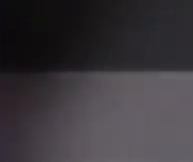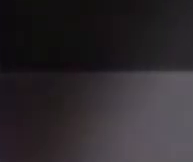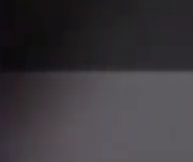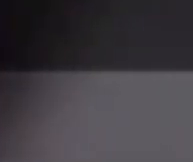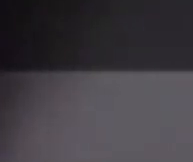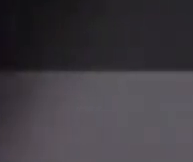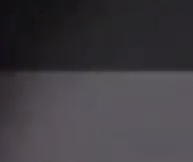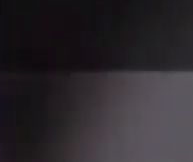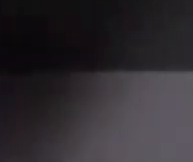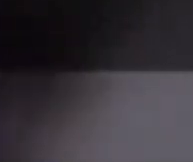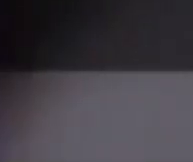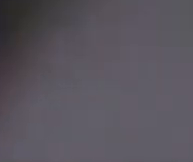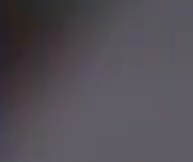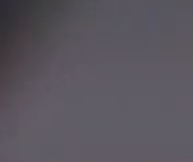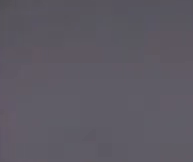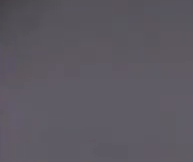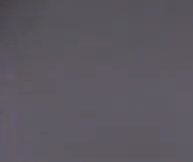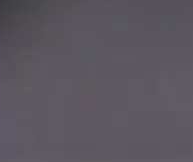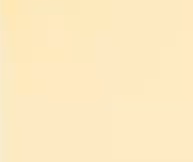Babastos nyo!